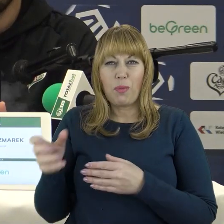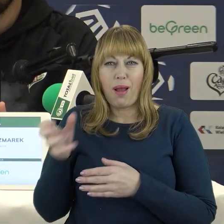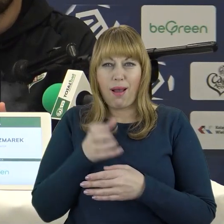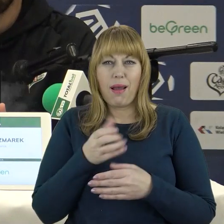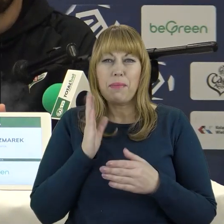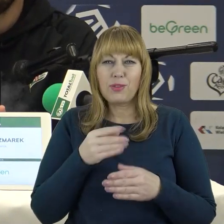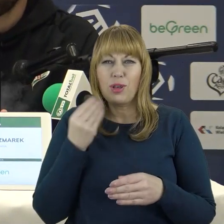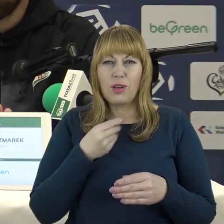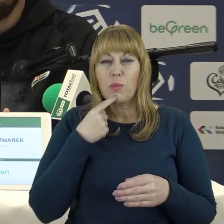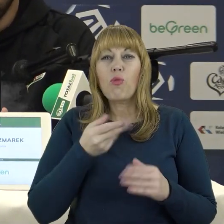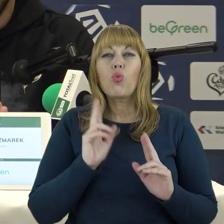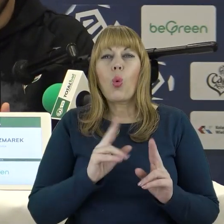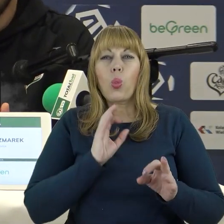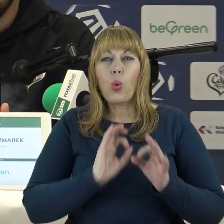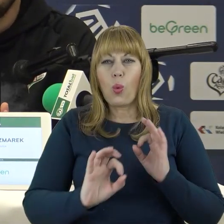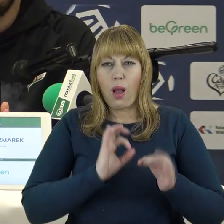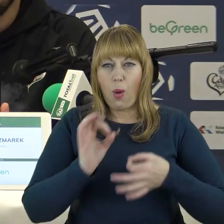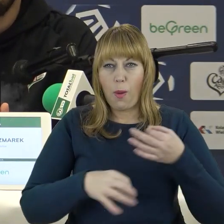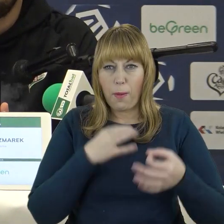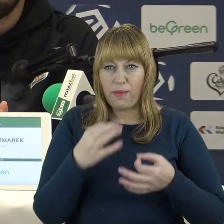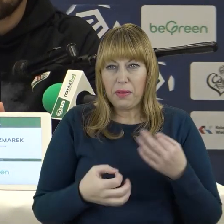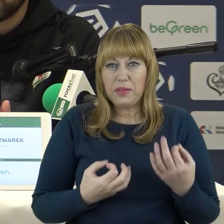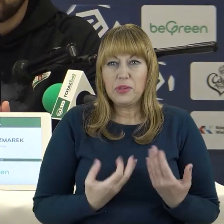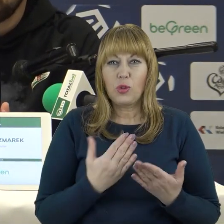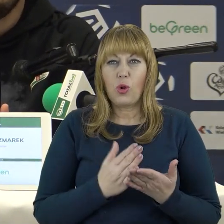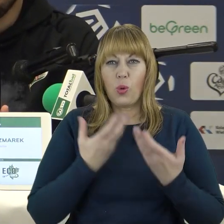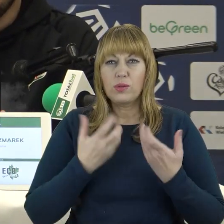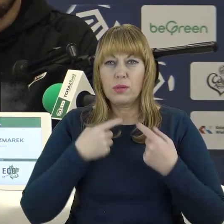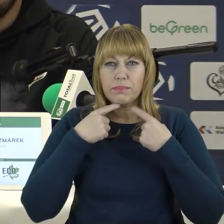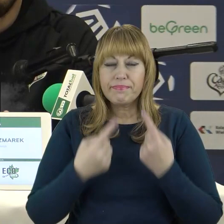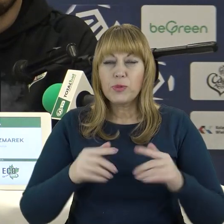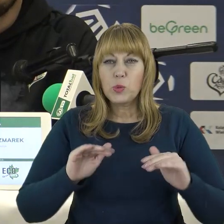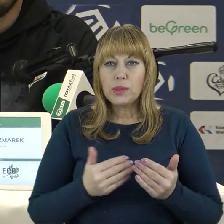będzie przedstawione. Na pewno mogę od razu powiedzieć, że